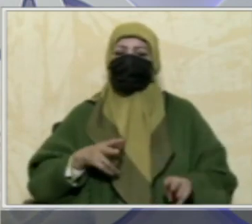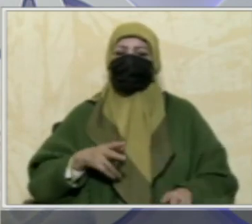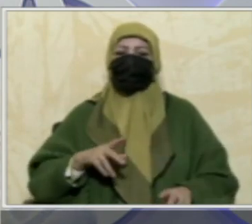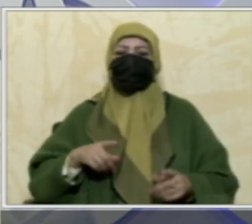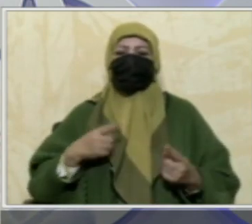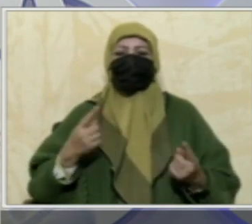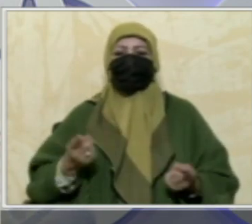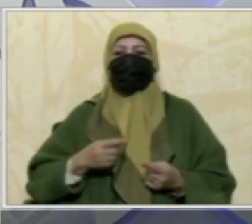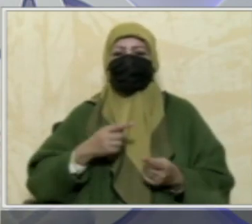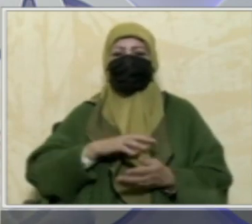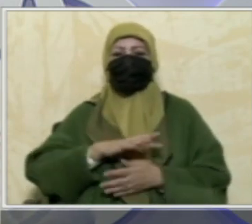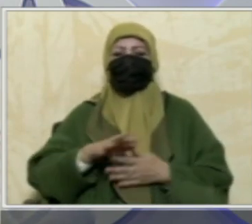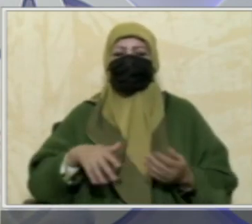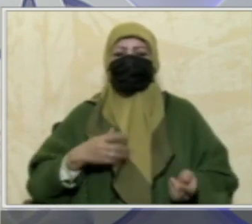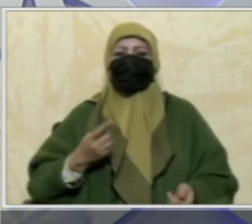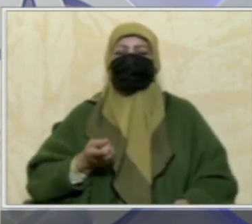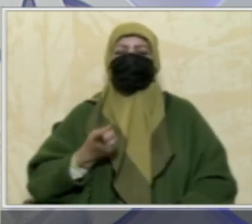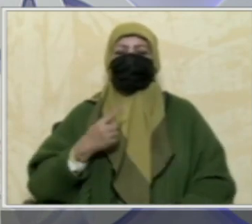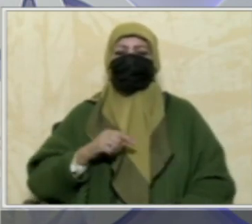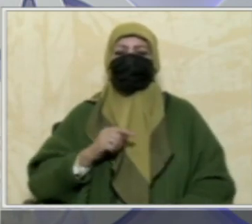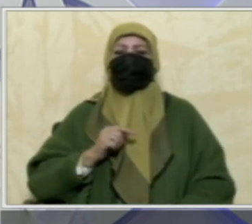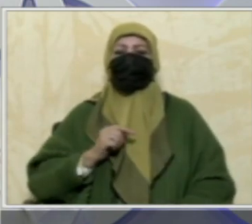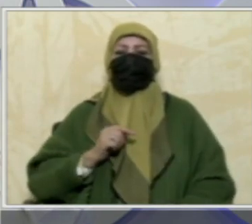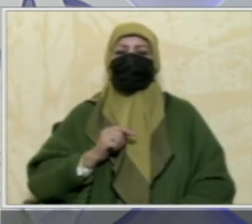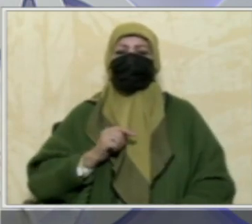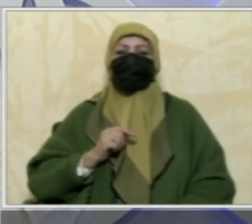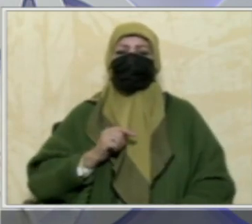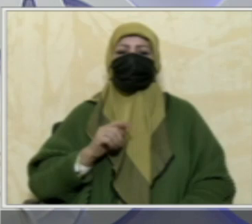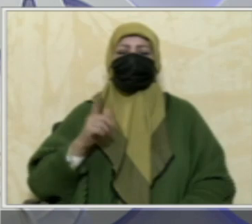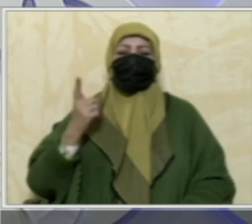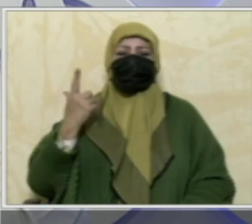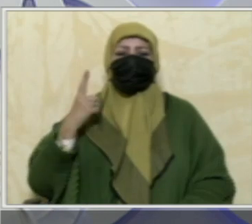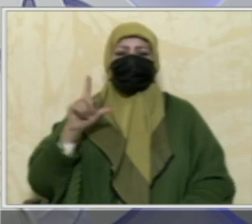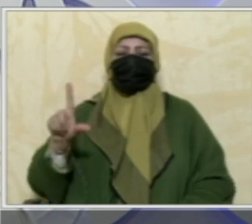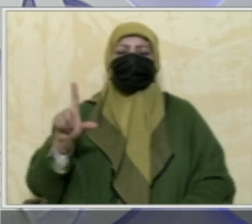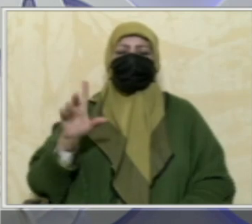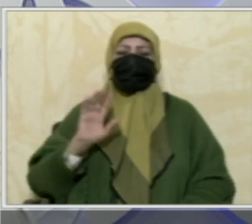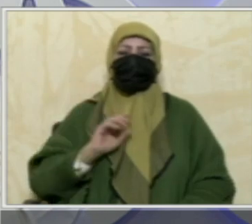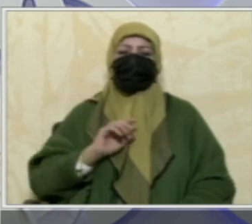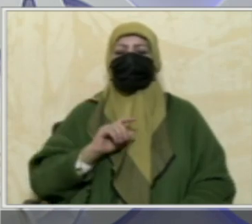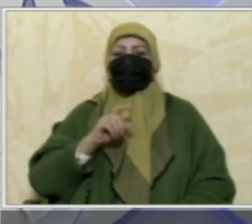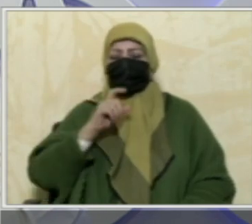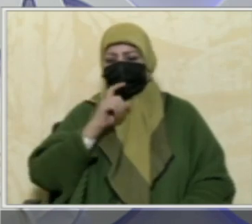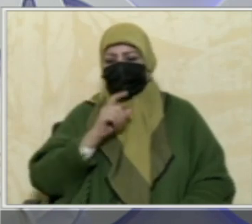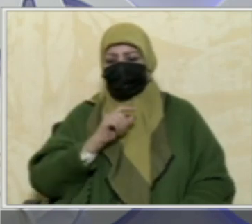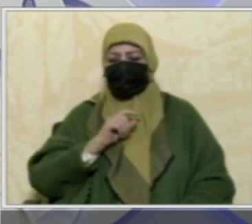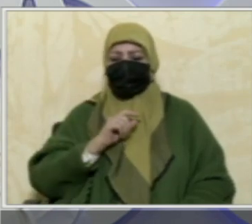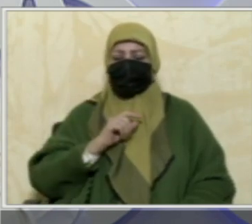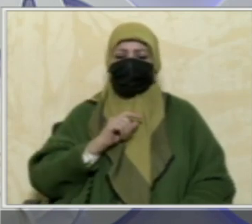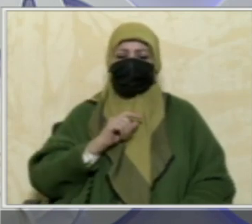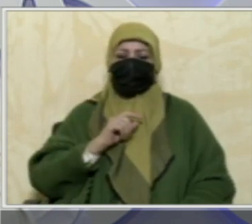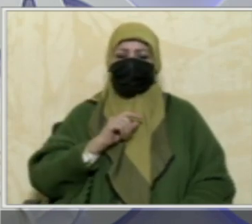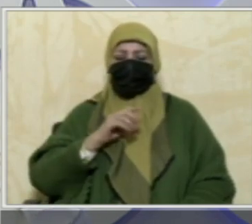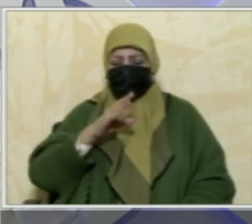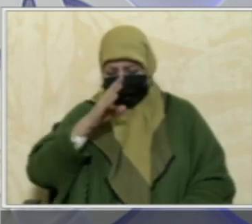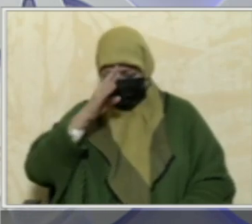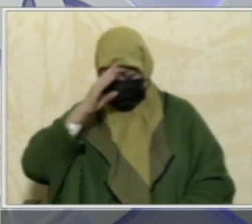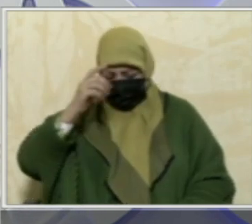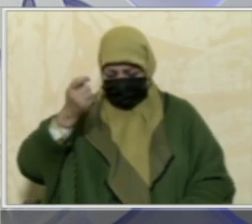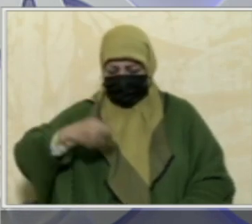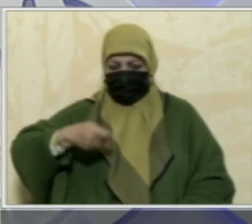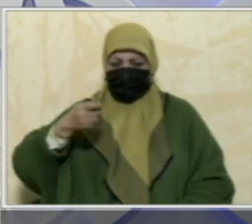بنت ليبيا نعم تفضل يا بنت ليبيا عليكم السلام انا